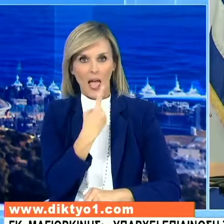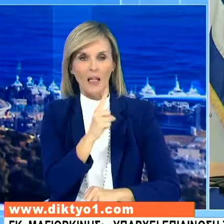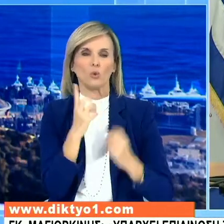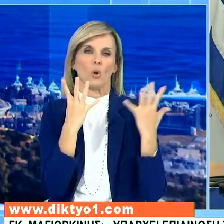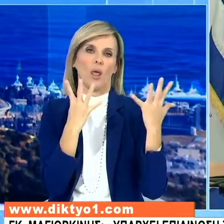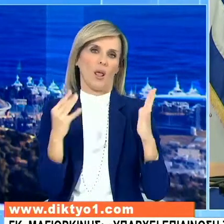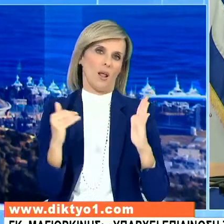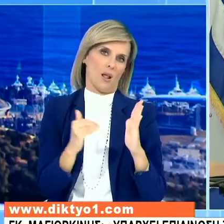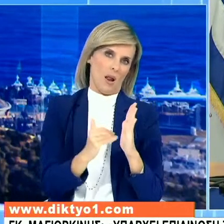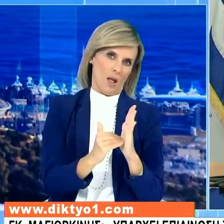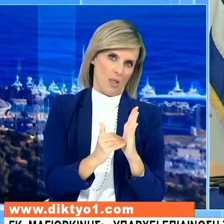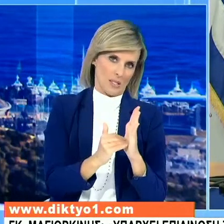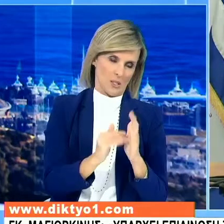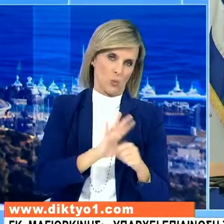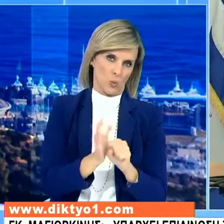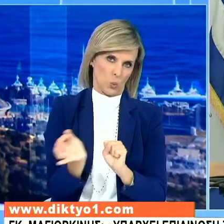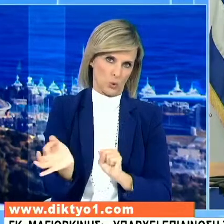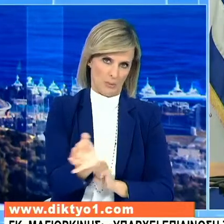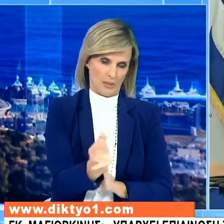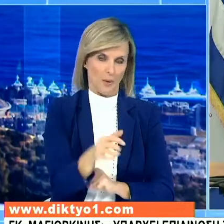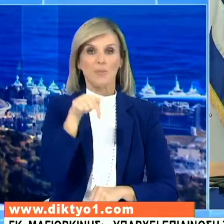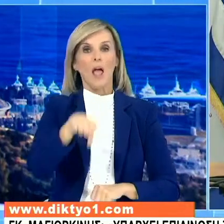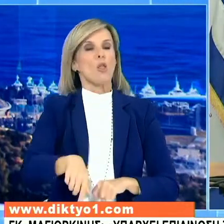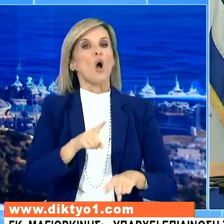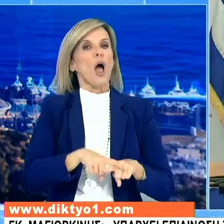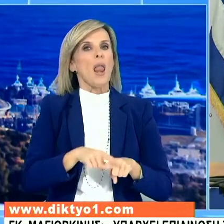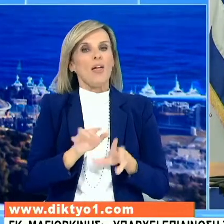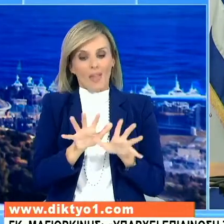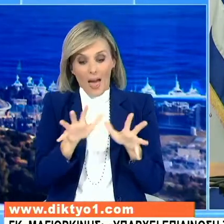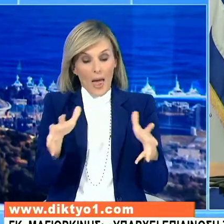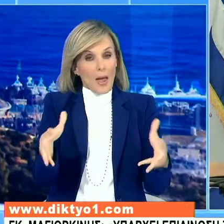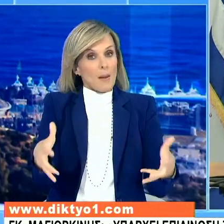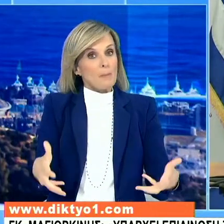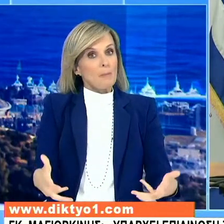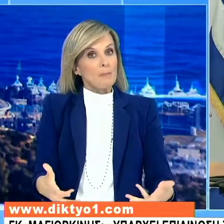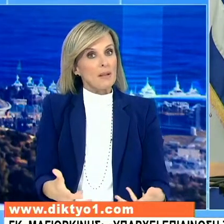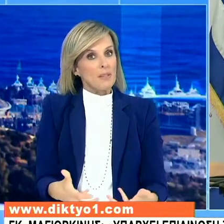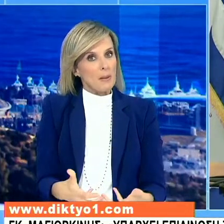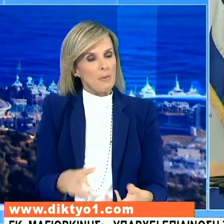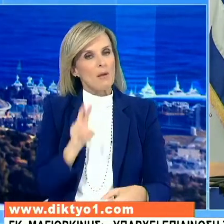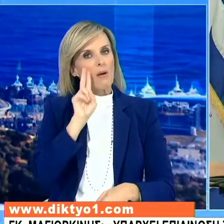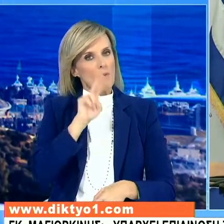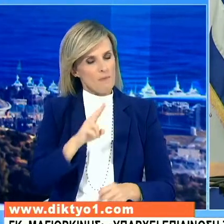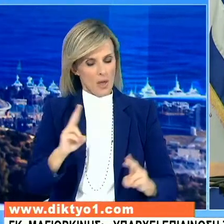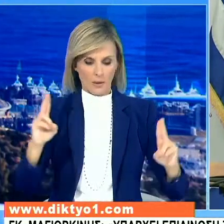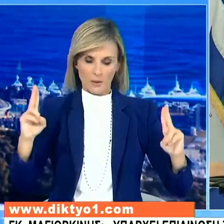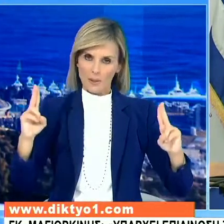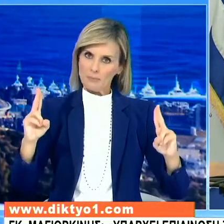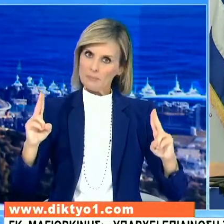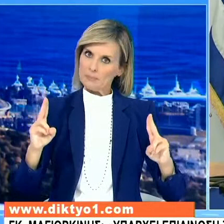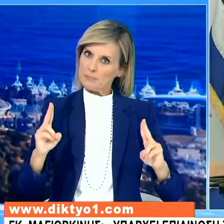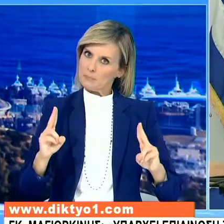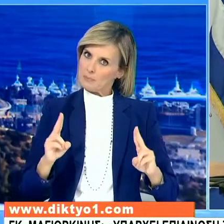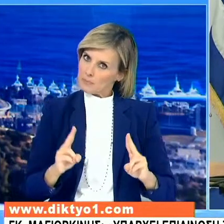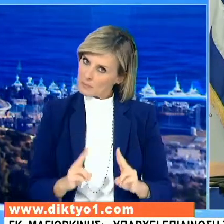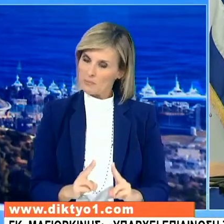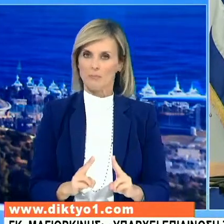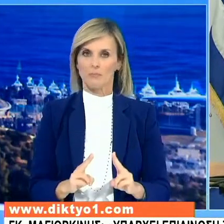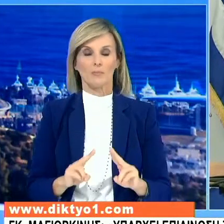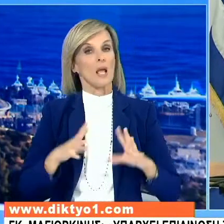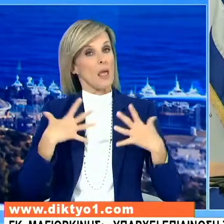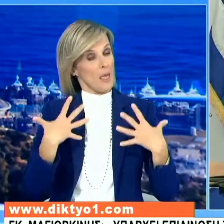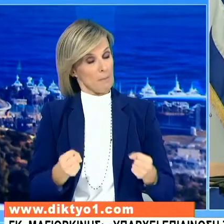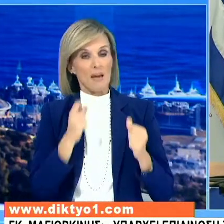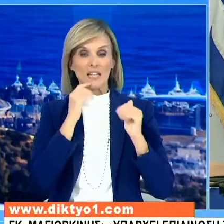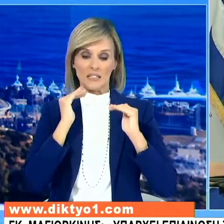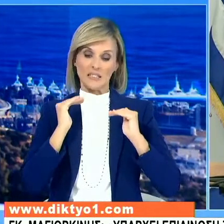109.000. Λοιπόν, η επιδημία στην Ελλάδα βρίσκεται σε μια φάση συρρήκνωσης για 5η συνεχή εβδομάδα, με σχετική σταθερότητα